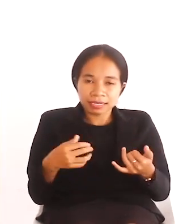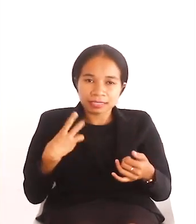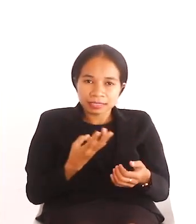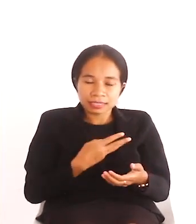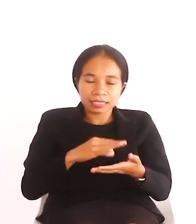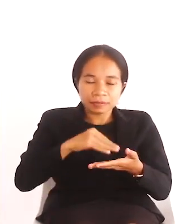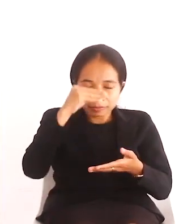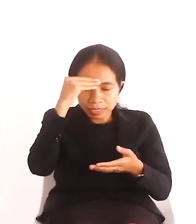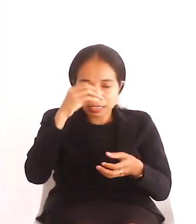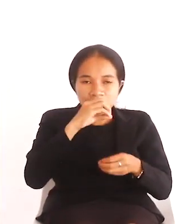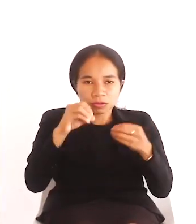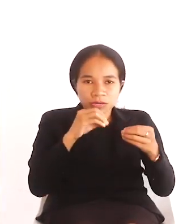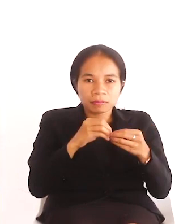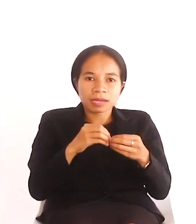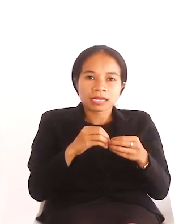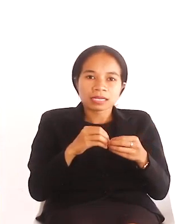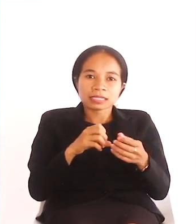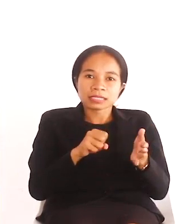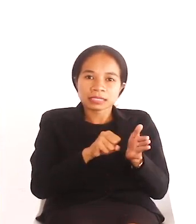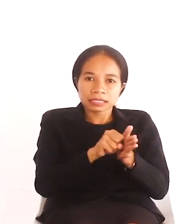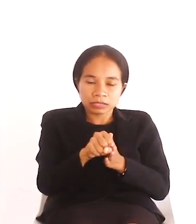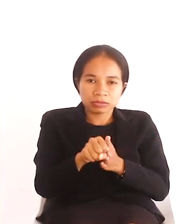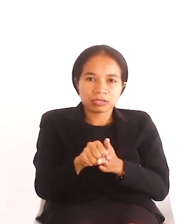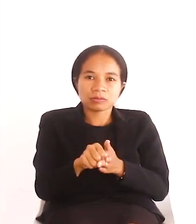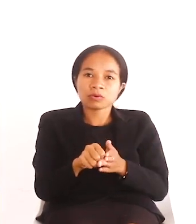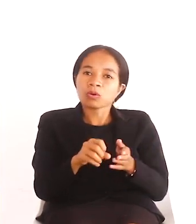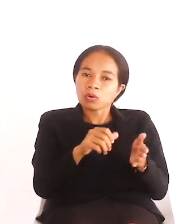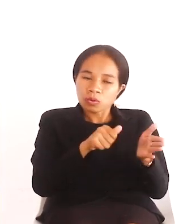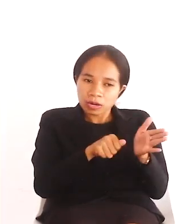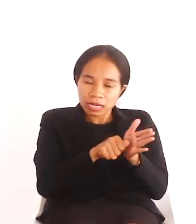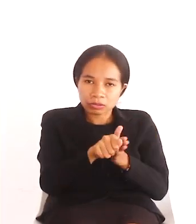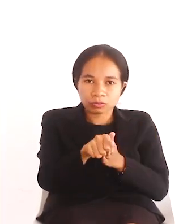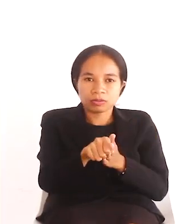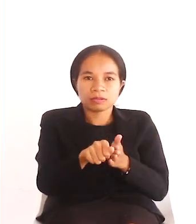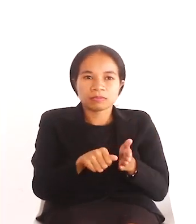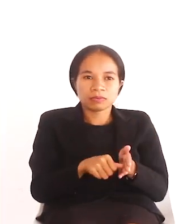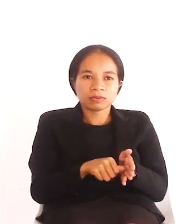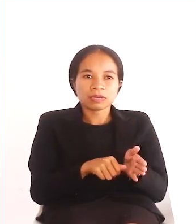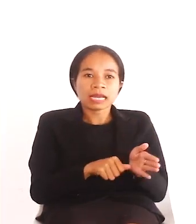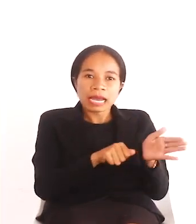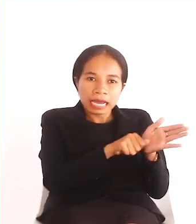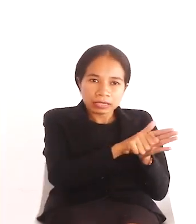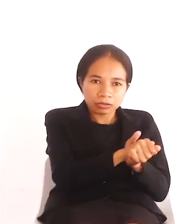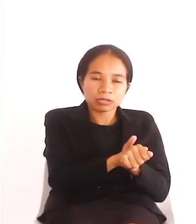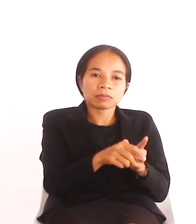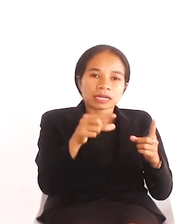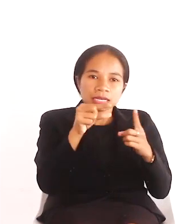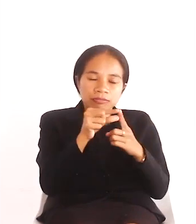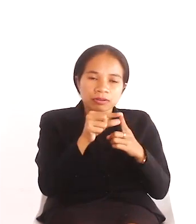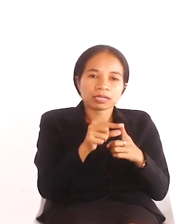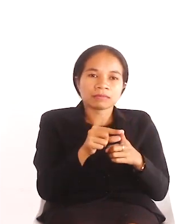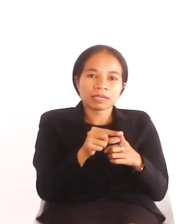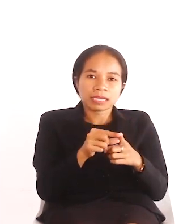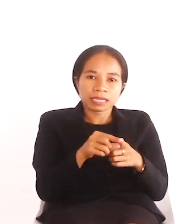kona ba sinonimo ni contrario. Naran antonimo. Antonimo magliofuan ne bene